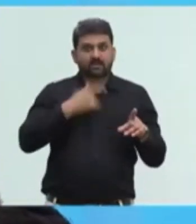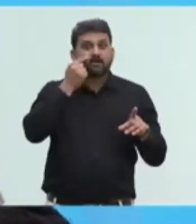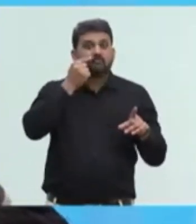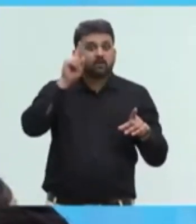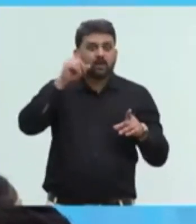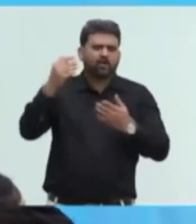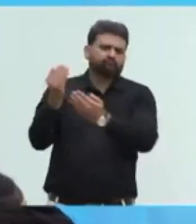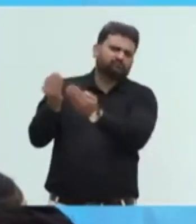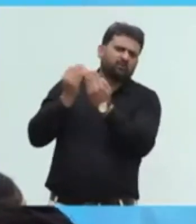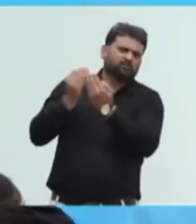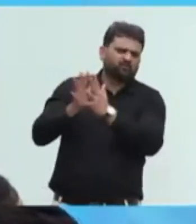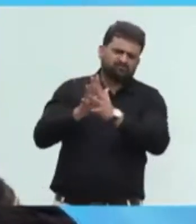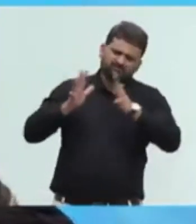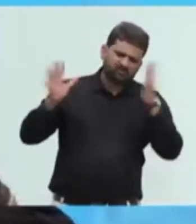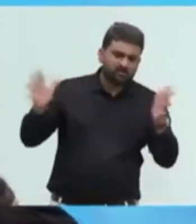अधिक